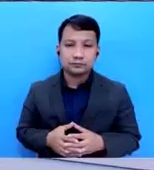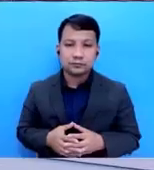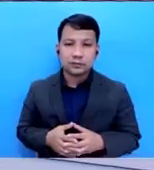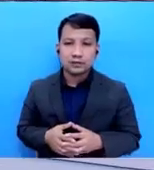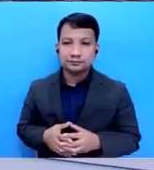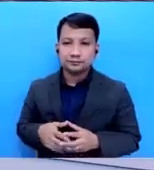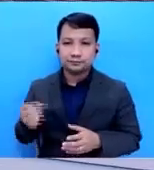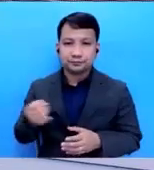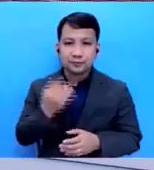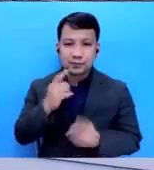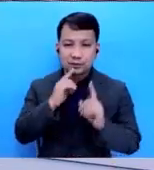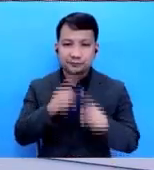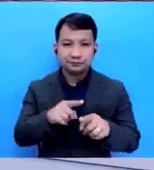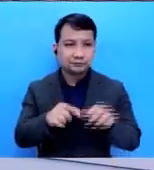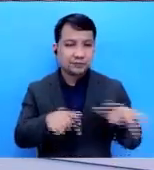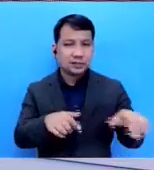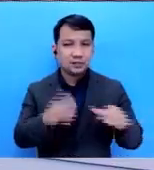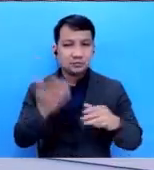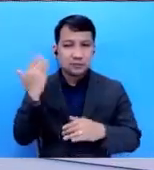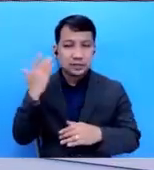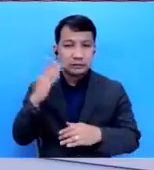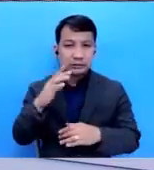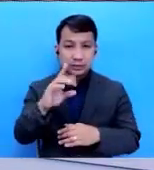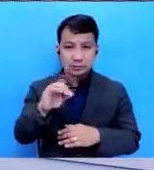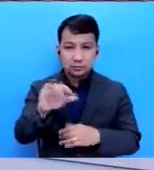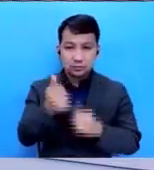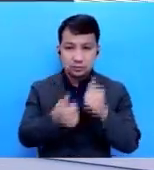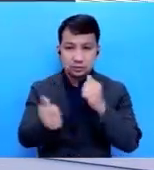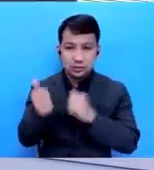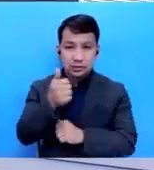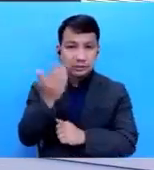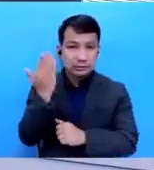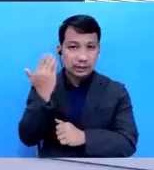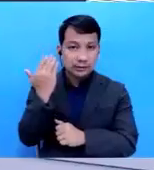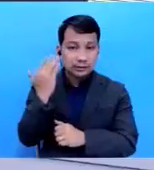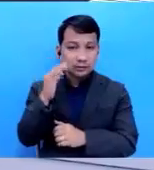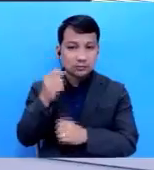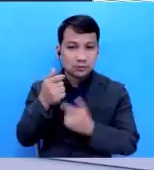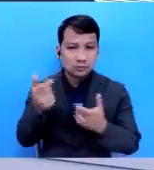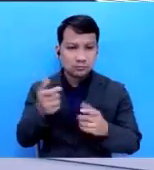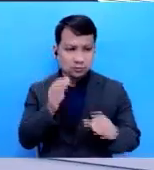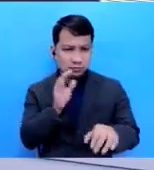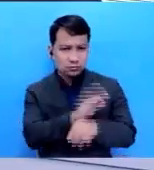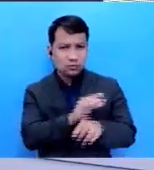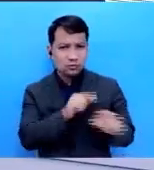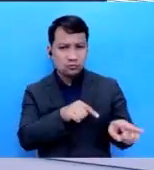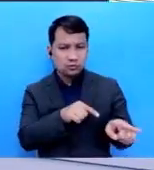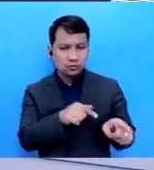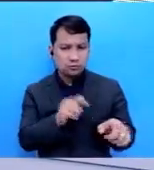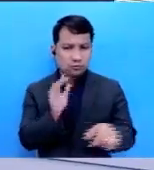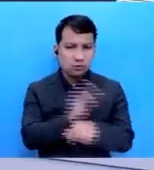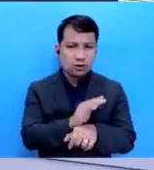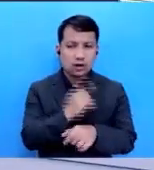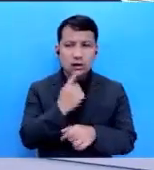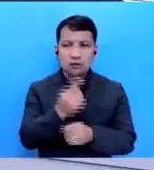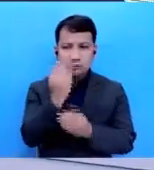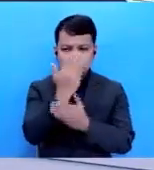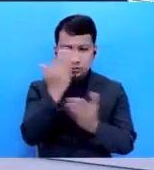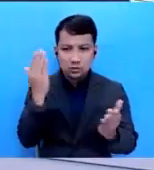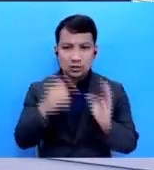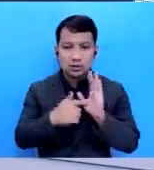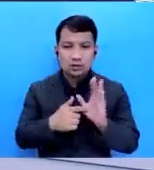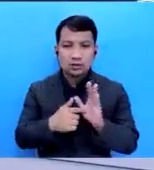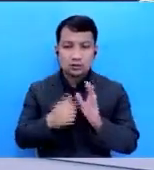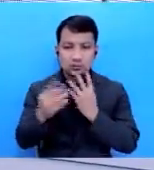ibang balita, itinanggi ni dating Justice Secretary Vitaliano Aguirre na tinakot at pinilit niya ang mga testigo sa bilibid drug